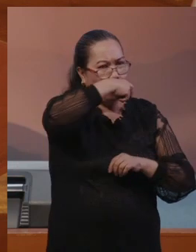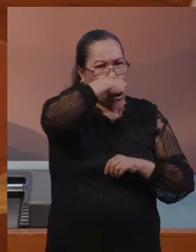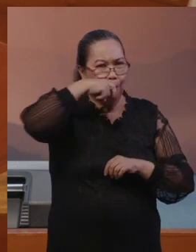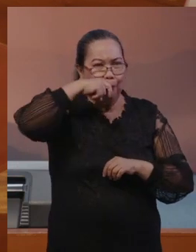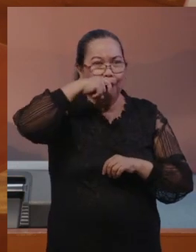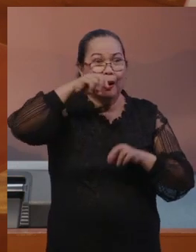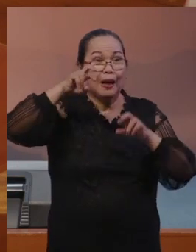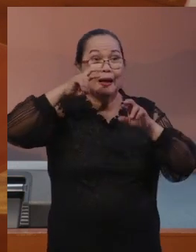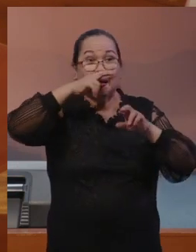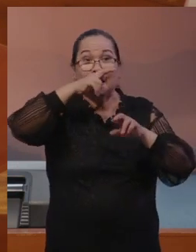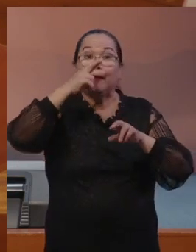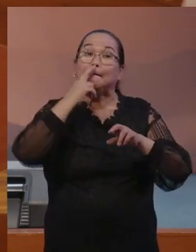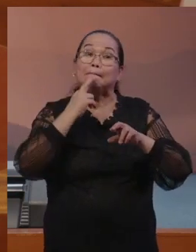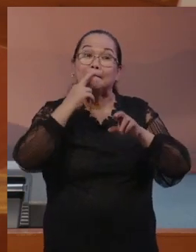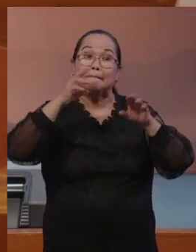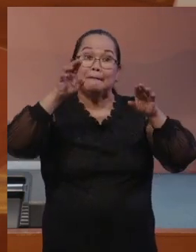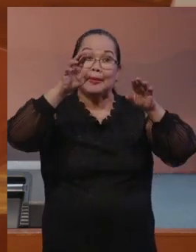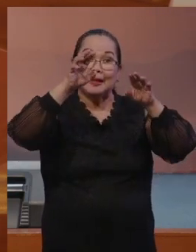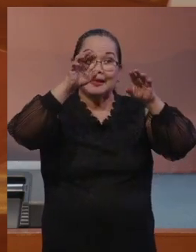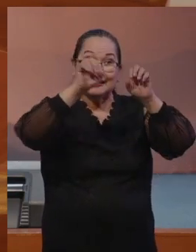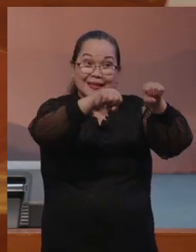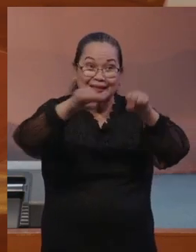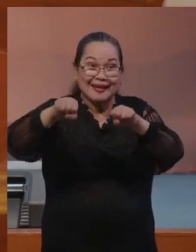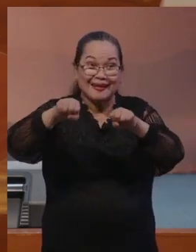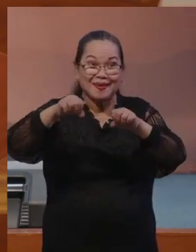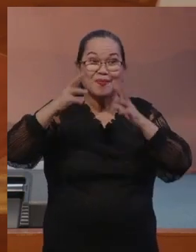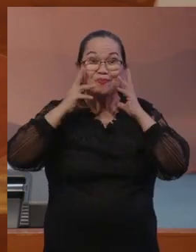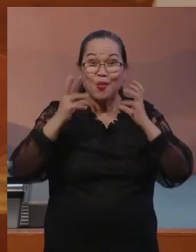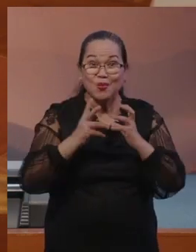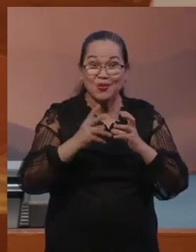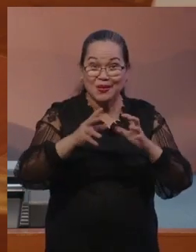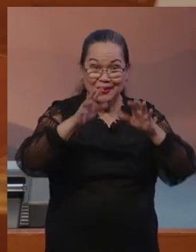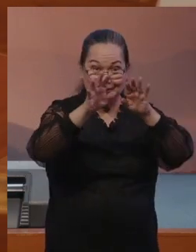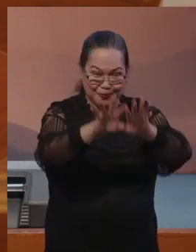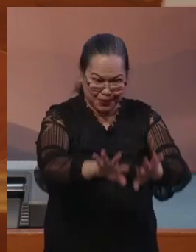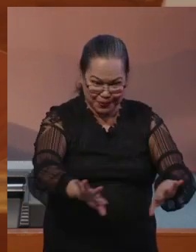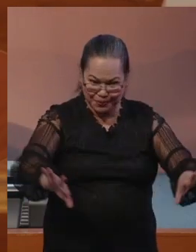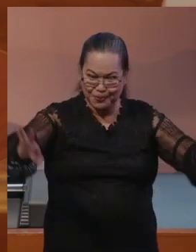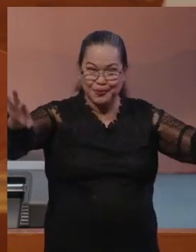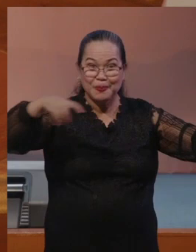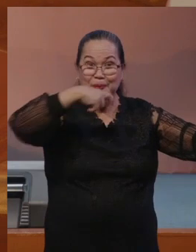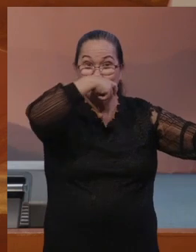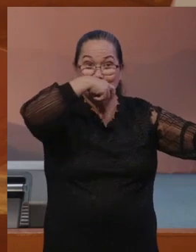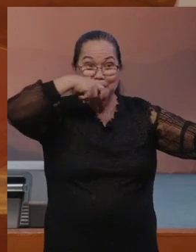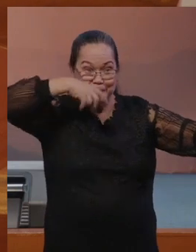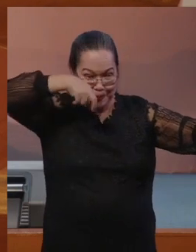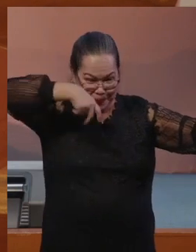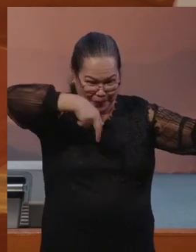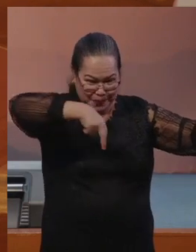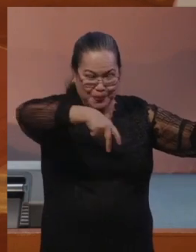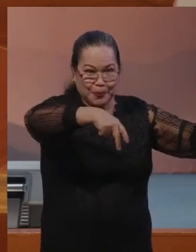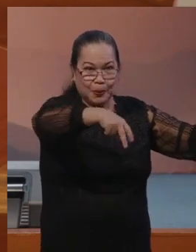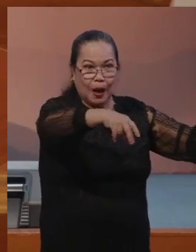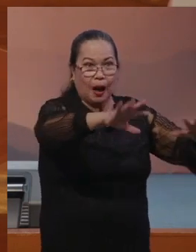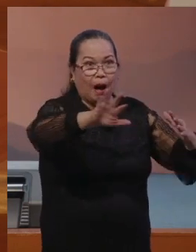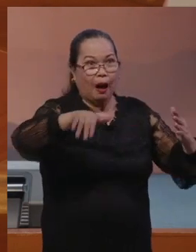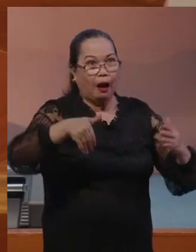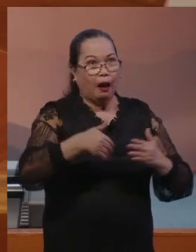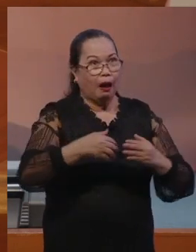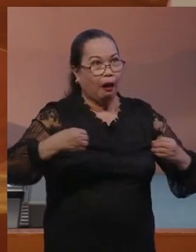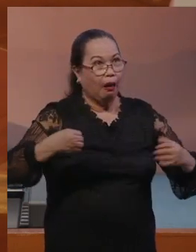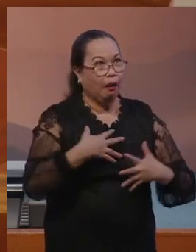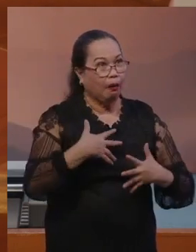Red Sea before you when you came out of Egypt. Makikita po natin yon sa Exodus